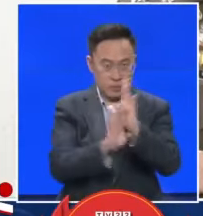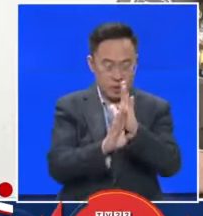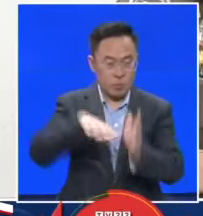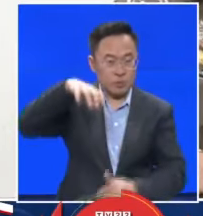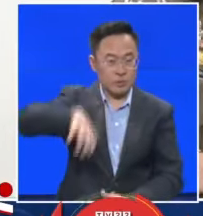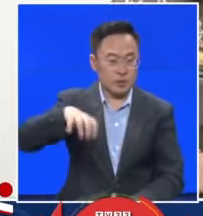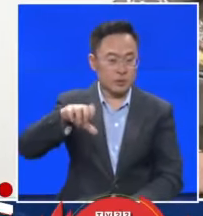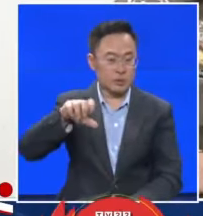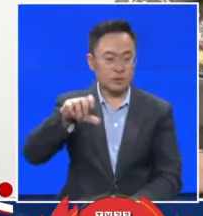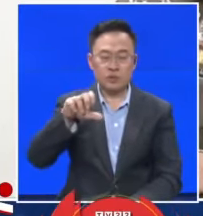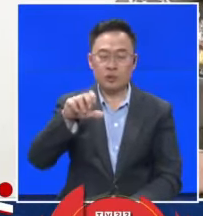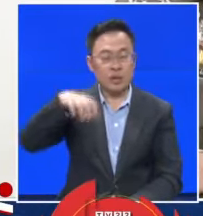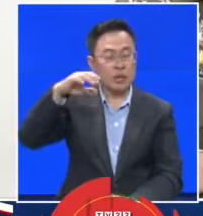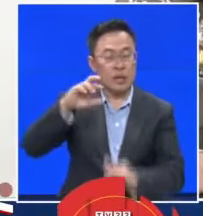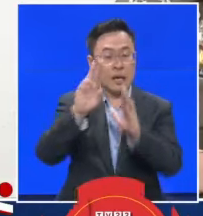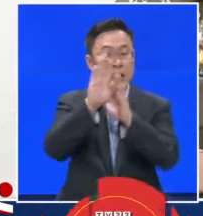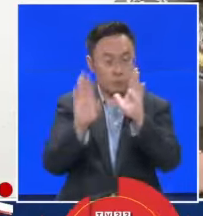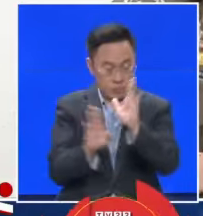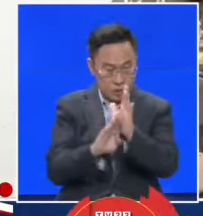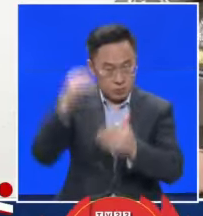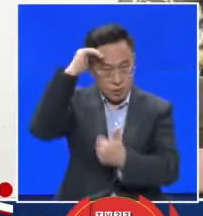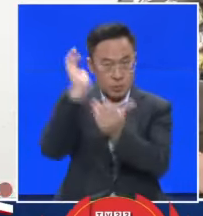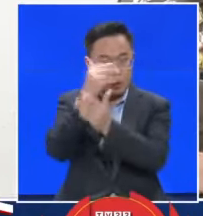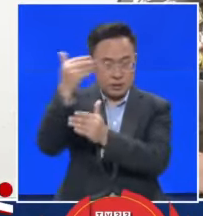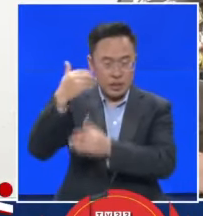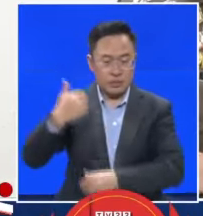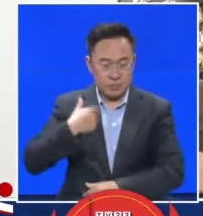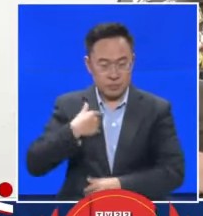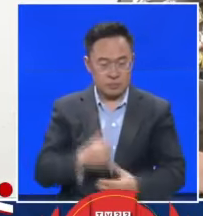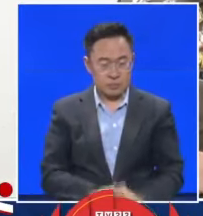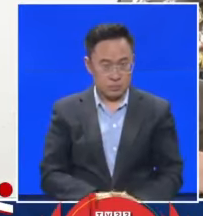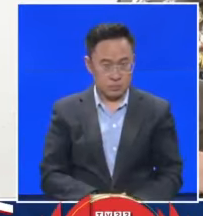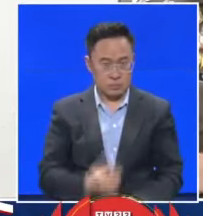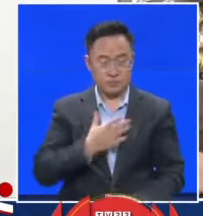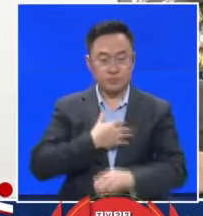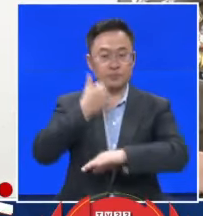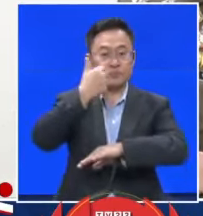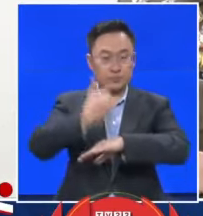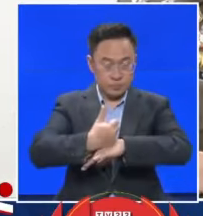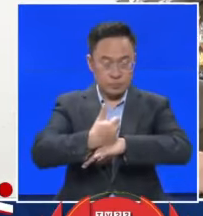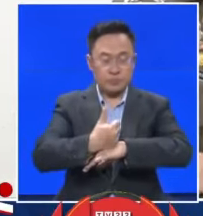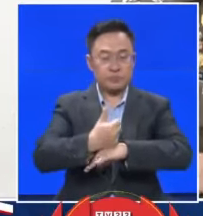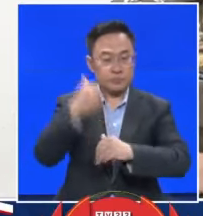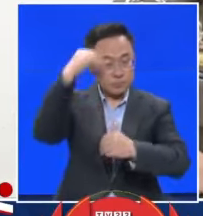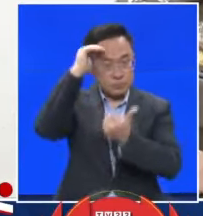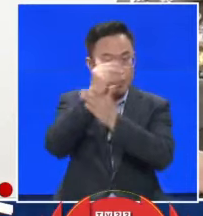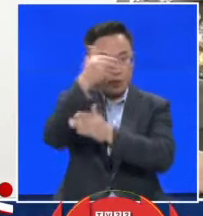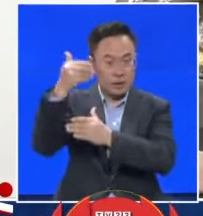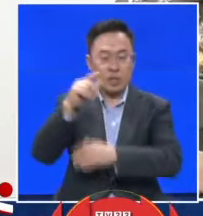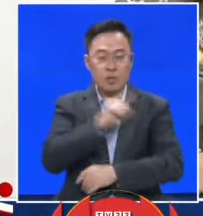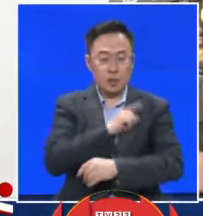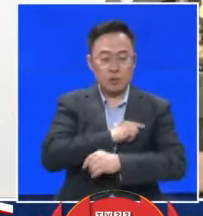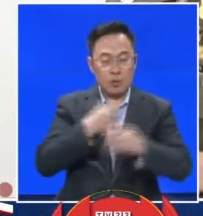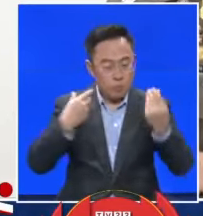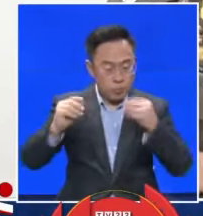ไปแล้วผบ.ตร.ก็พูดย้ำอีกทีนึงก็คือเป็นพ่อบ้านยังไงก็ต้องเดินหน้านโยบายสร้างบ้านให้เป็นบ้านให้ลูกบ้านสามัคคี